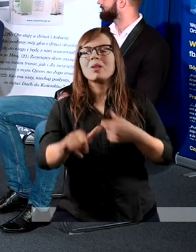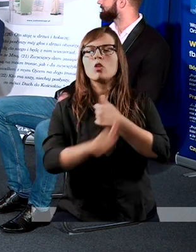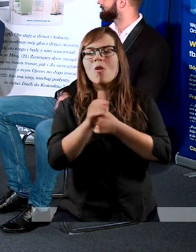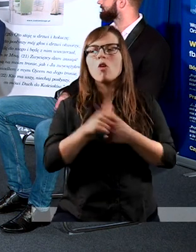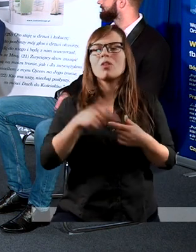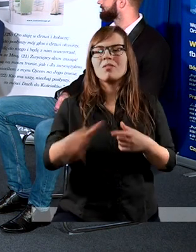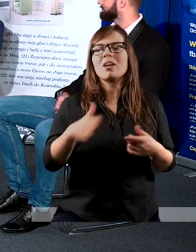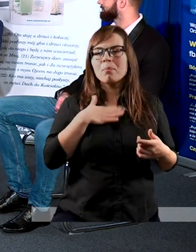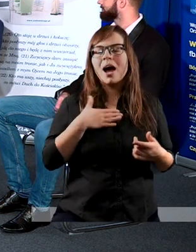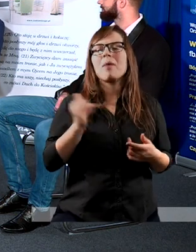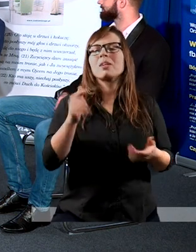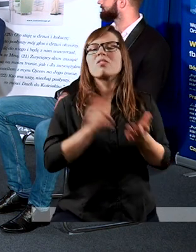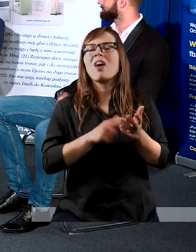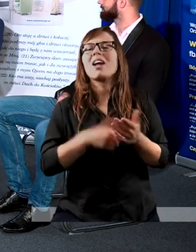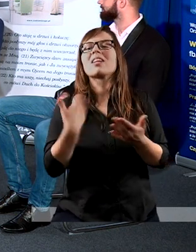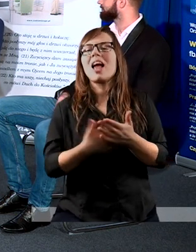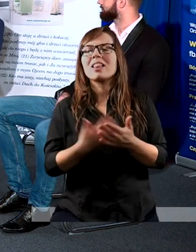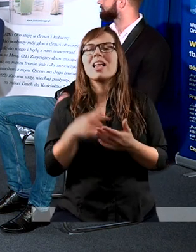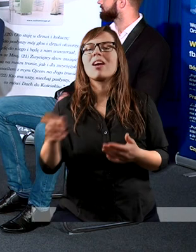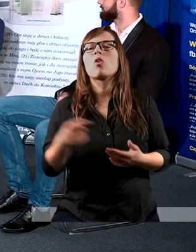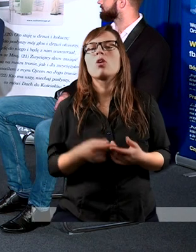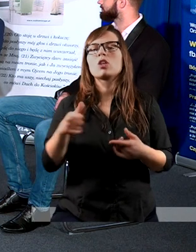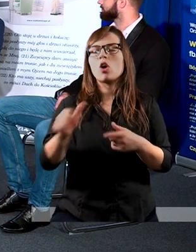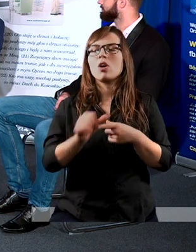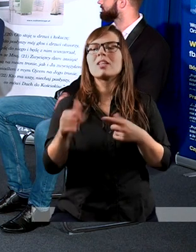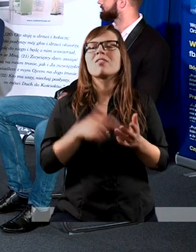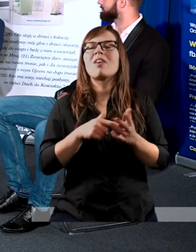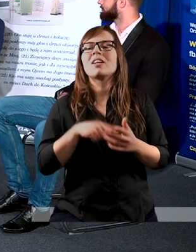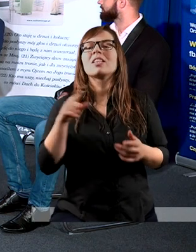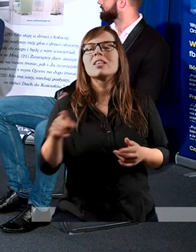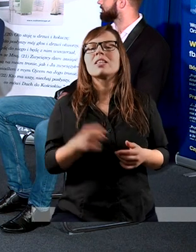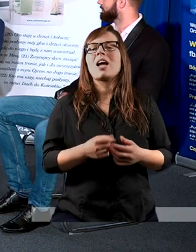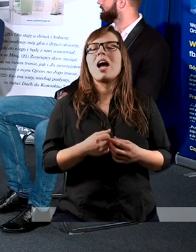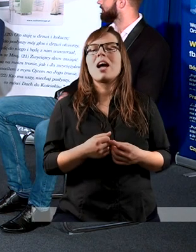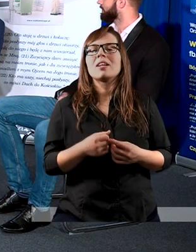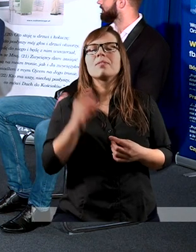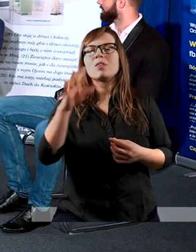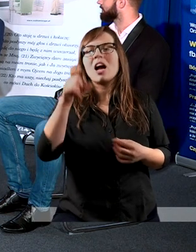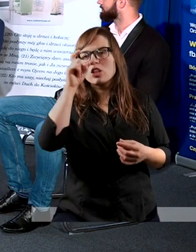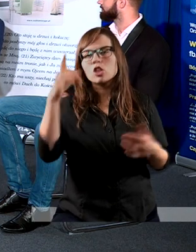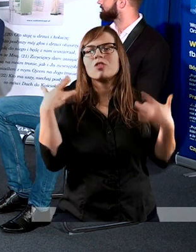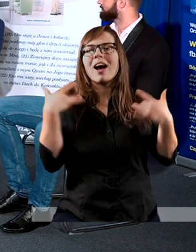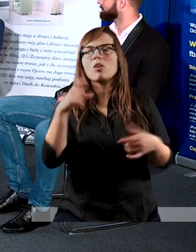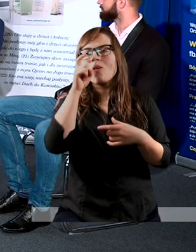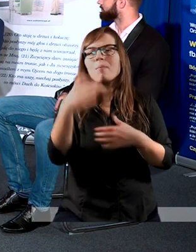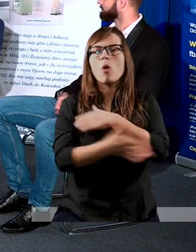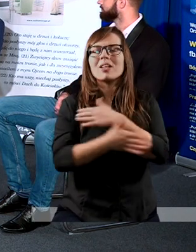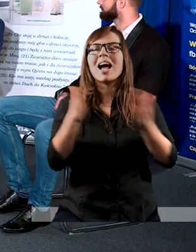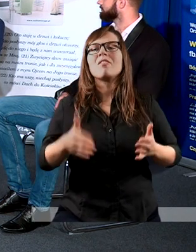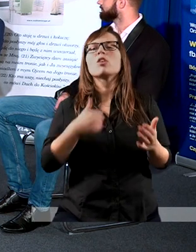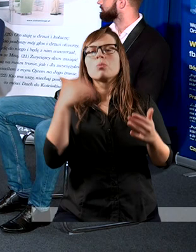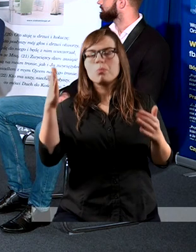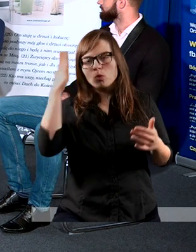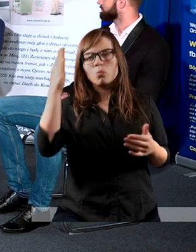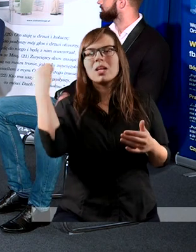dowody, Wojtek. Tak? Mam. I właśnie dlatego myślę, że to jest dla nas... Dla każdego człowieka potrzebne, żebyśmy widzieli, czy